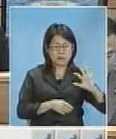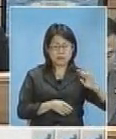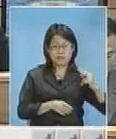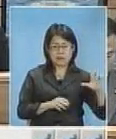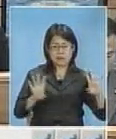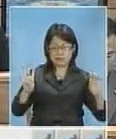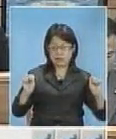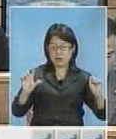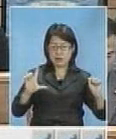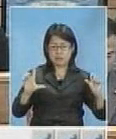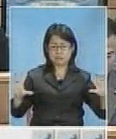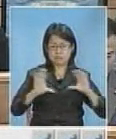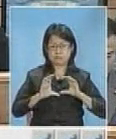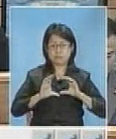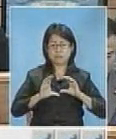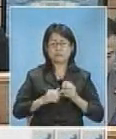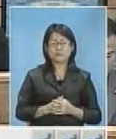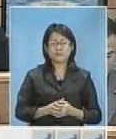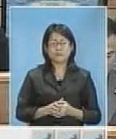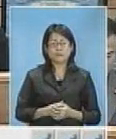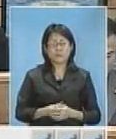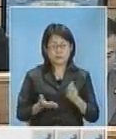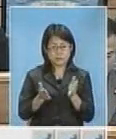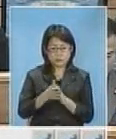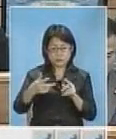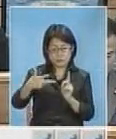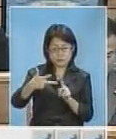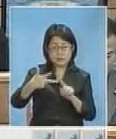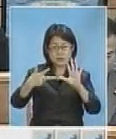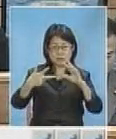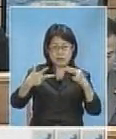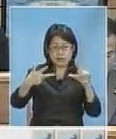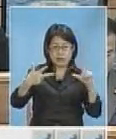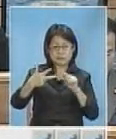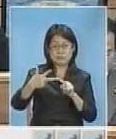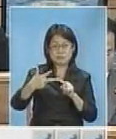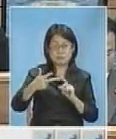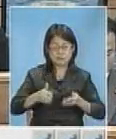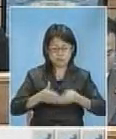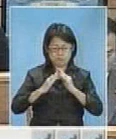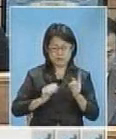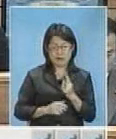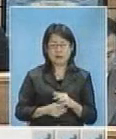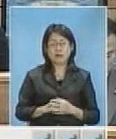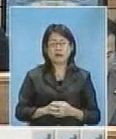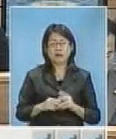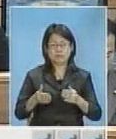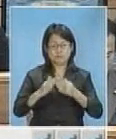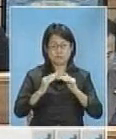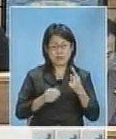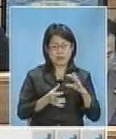อผ่านงบประมาณปี2566บวกอีก 50,000 ล้านที่ท่านจะตั้งกองทุนประ